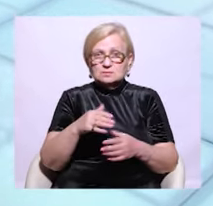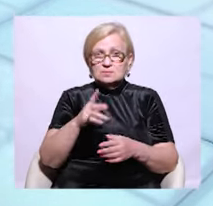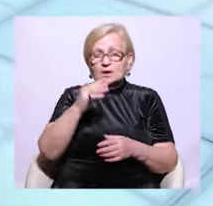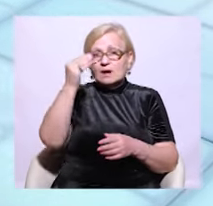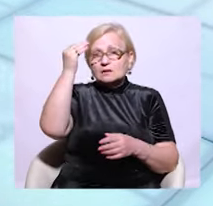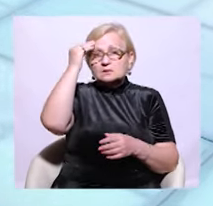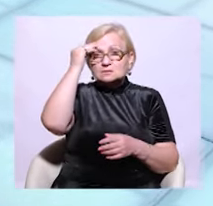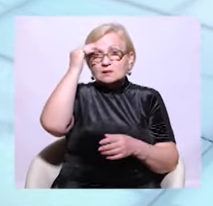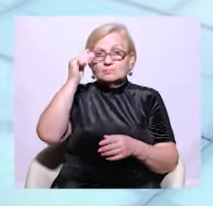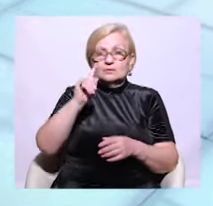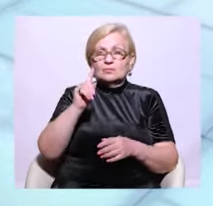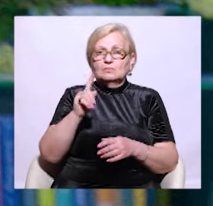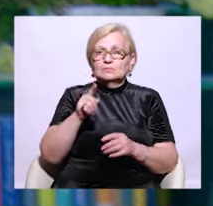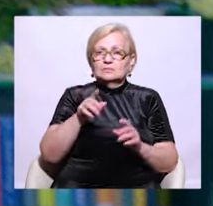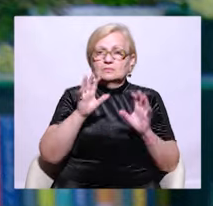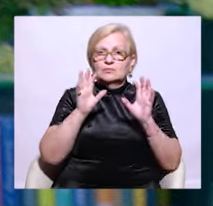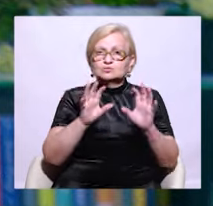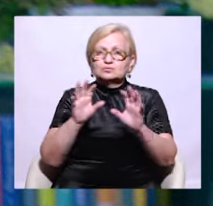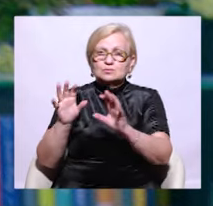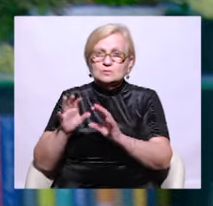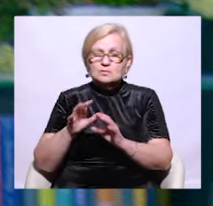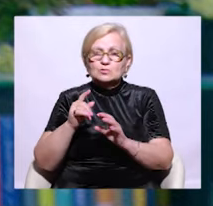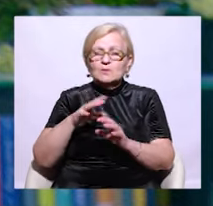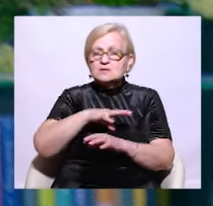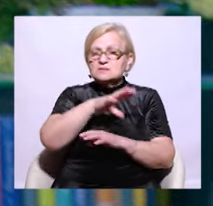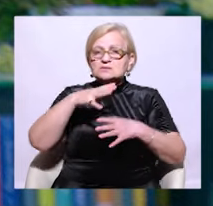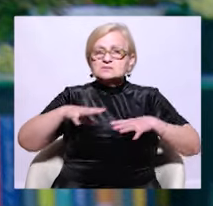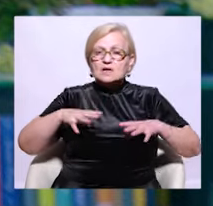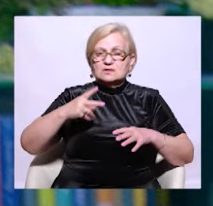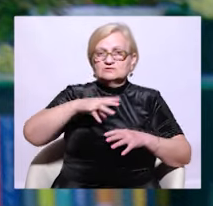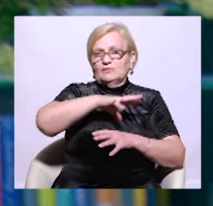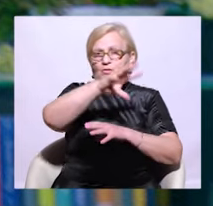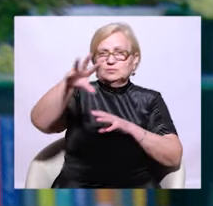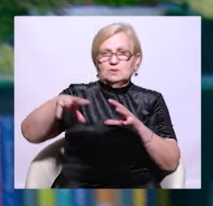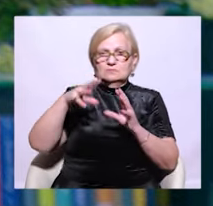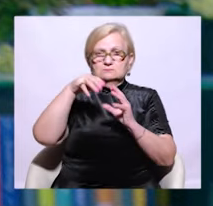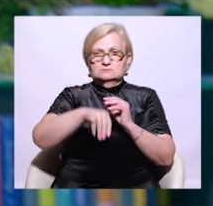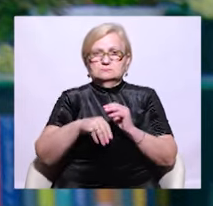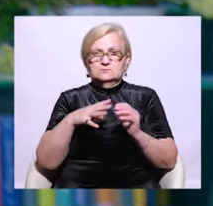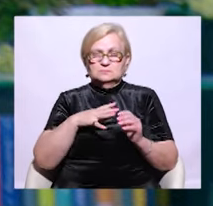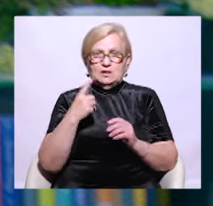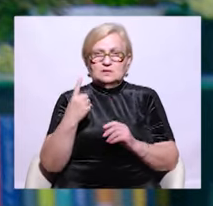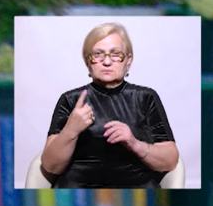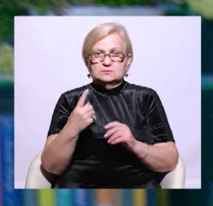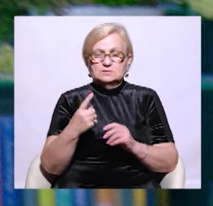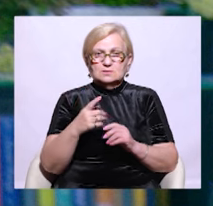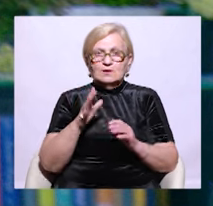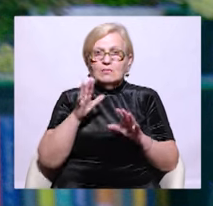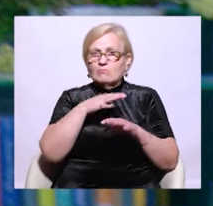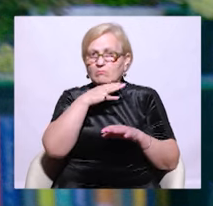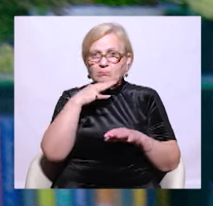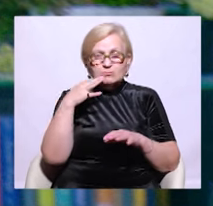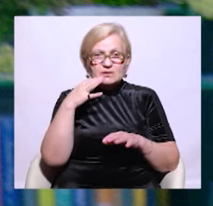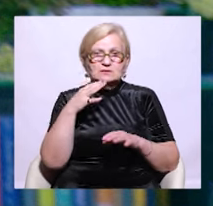რომლებიც უზრუნველყოფენ, გავიმეორებ, ქვეყნის მთლიანობას, ბევრი ადამიანისთვის უნდა იყოს გასაგები,